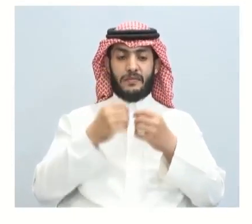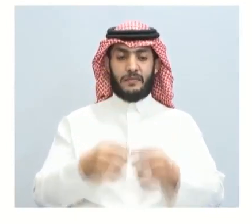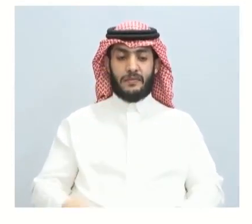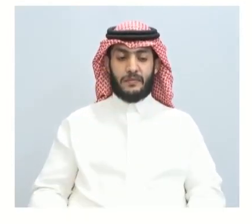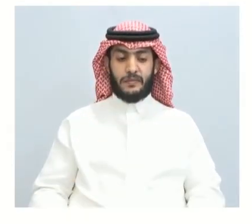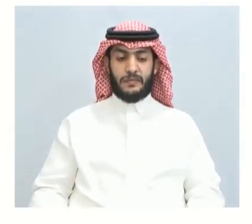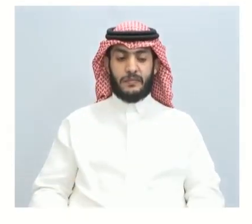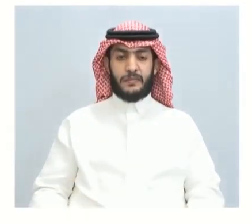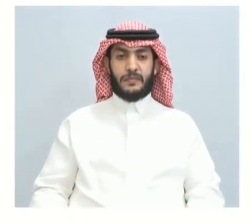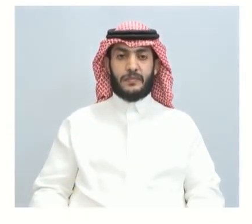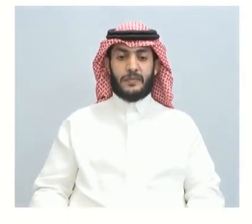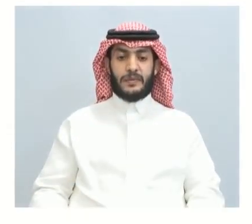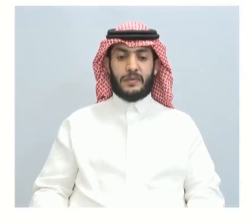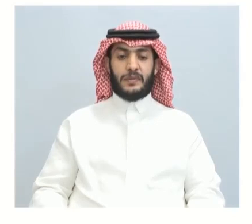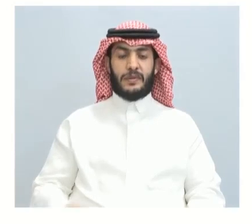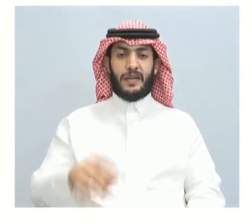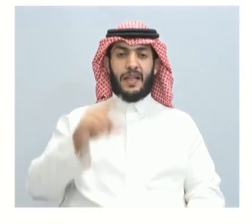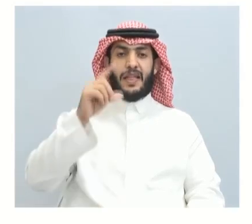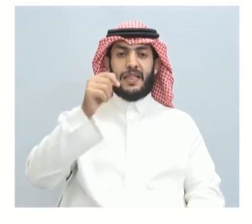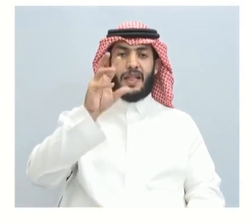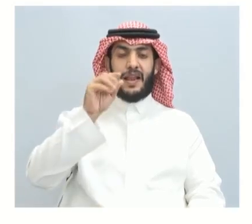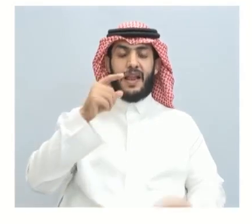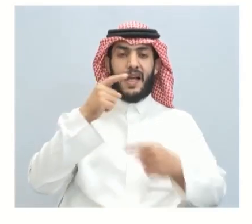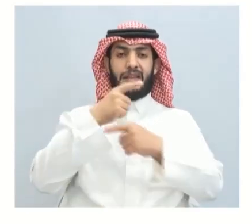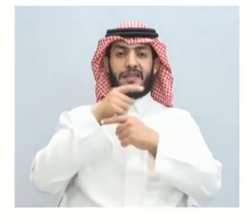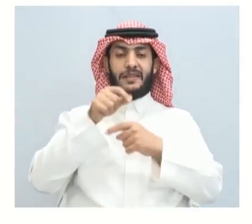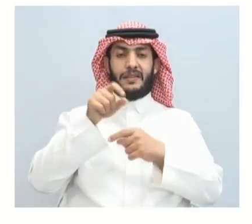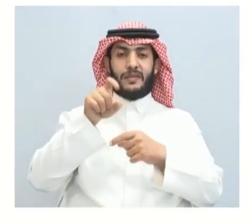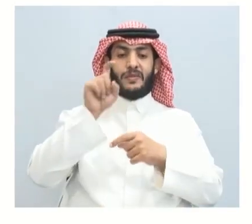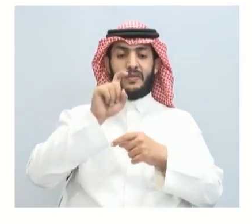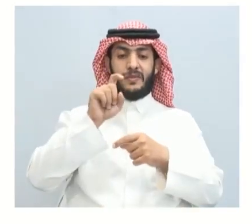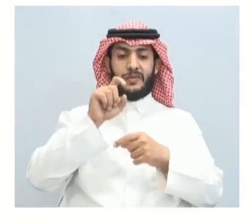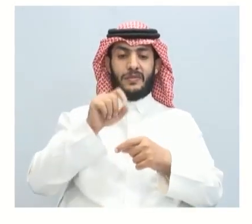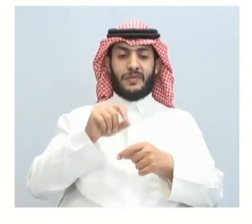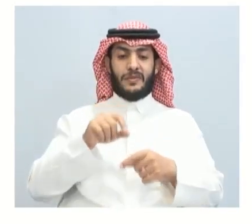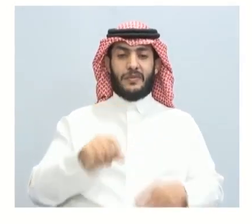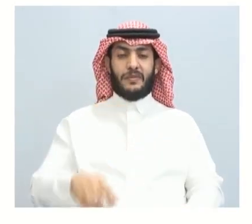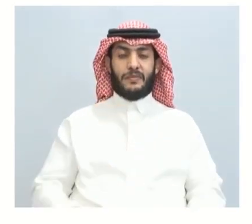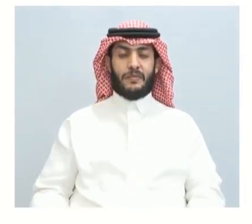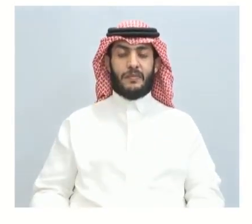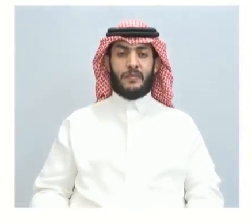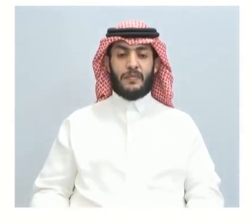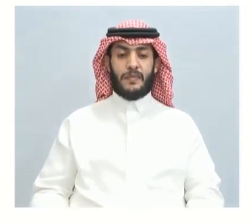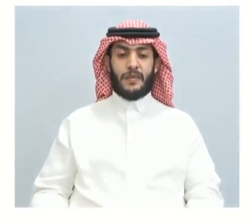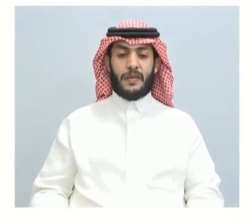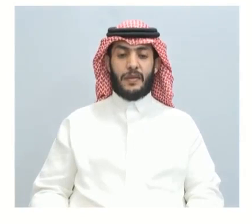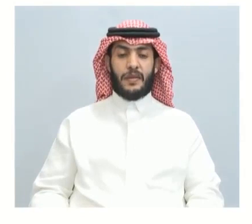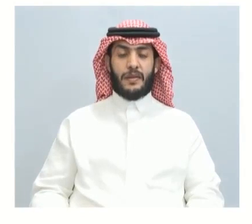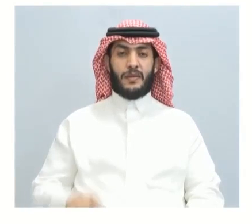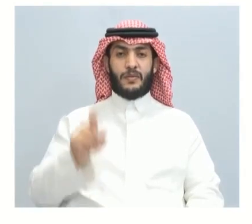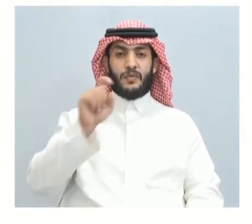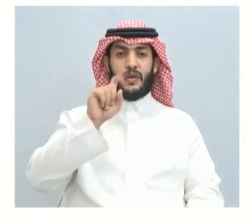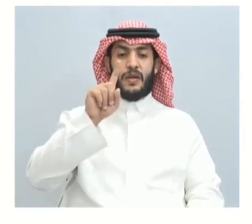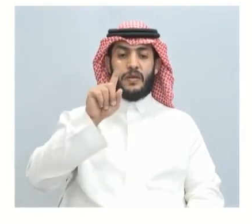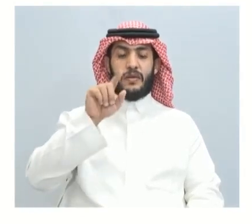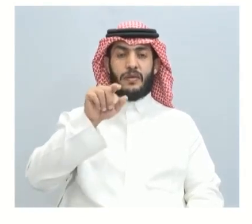انفرس يلا قاللك اوجد الداله العكسيه لهذا لهذا المثالين نبدا بالسؤال الاول